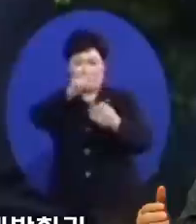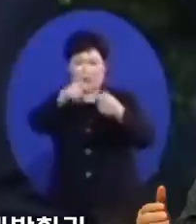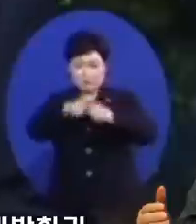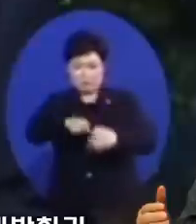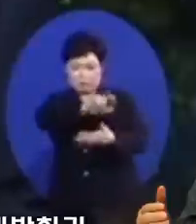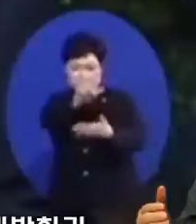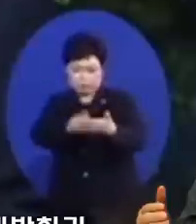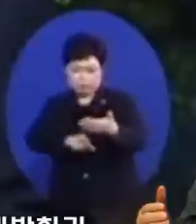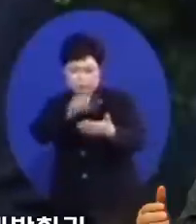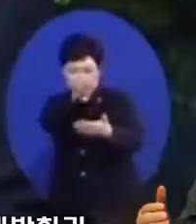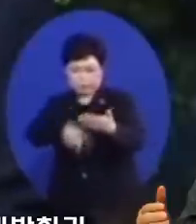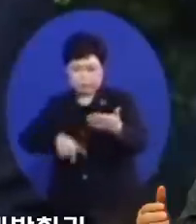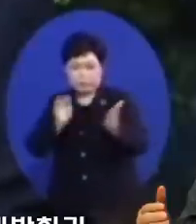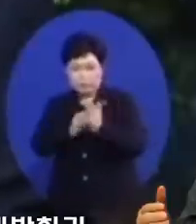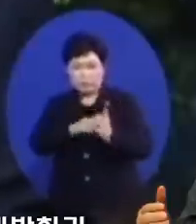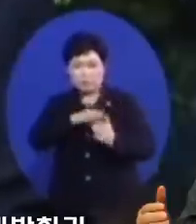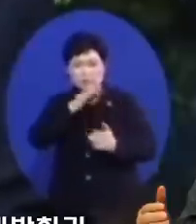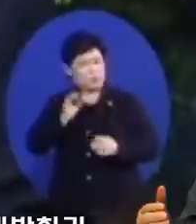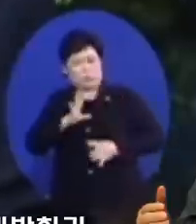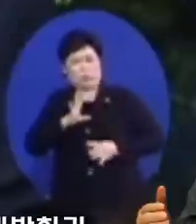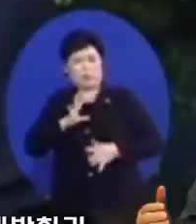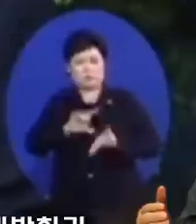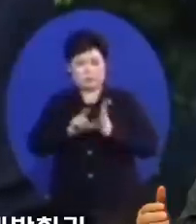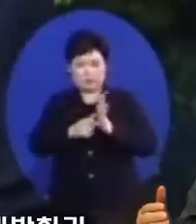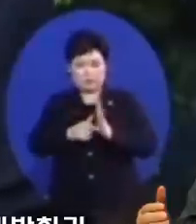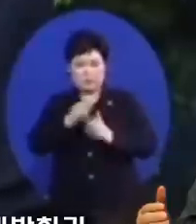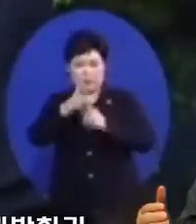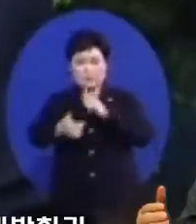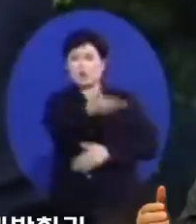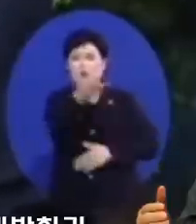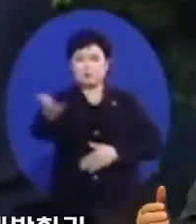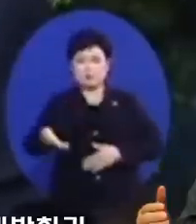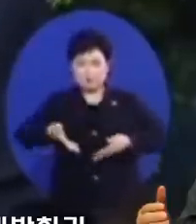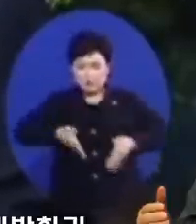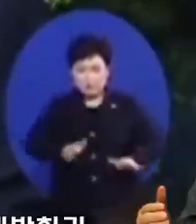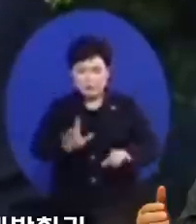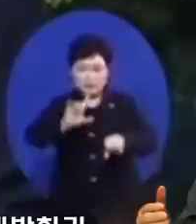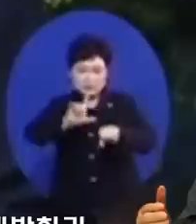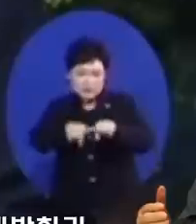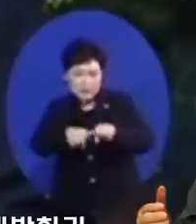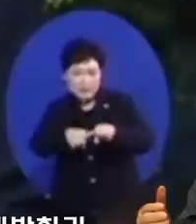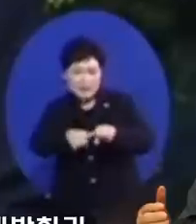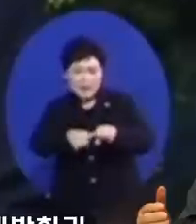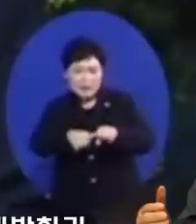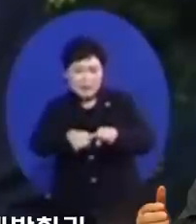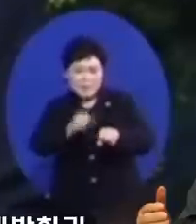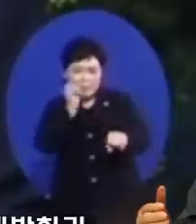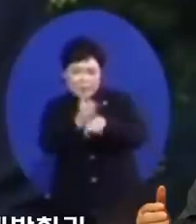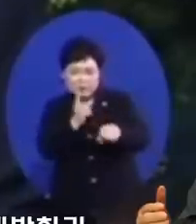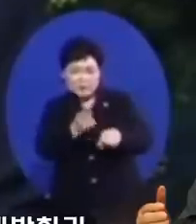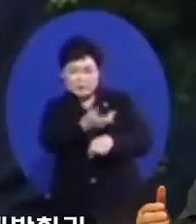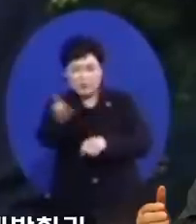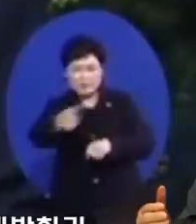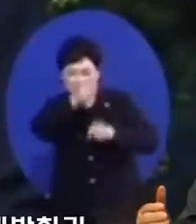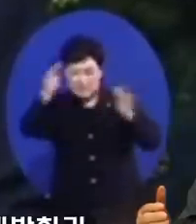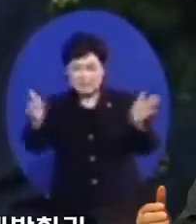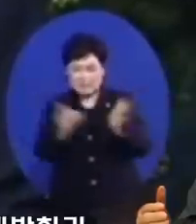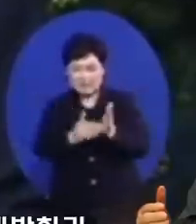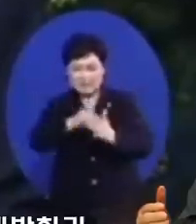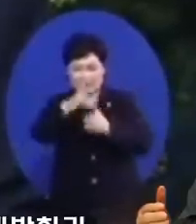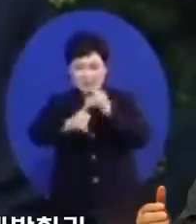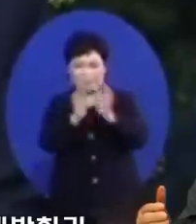소름이 끼칩니다. 하나님은 여러분 태어날 그 시간에 벌써 일생을 다 알고 하나님 책에 기록해